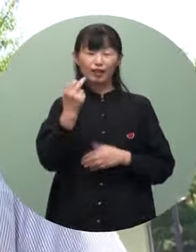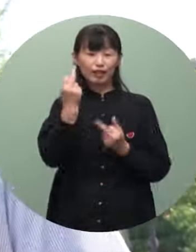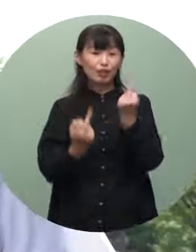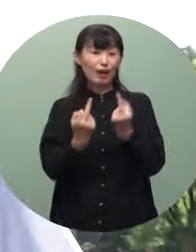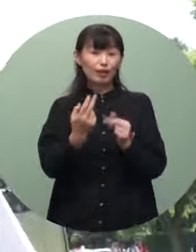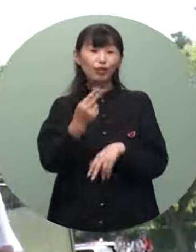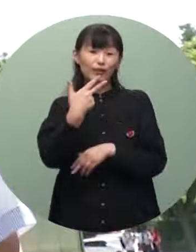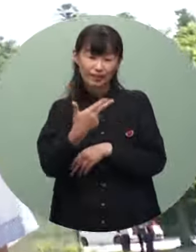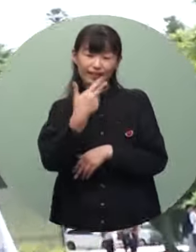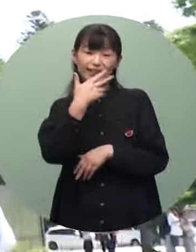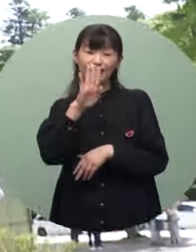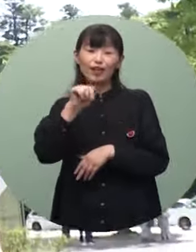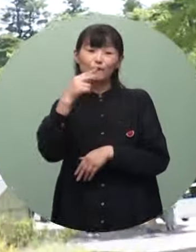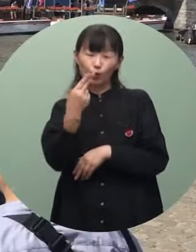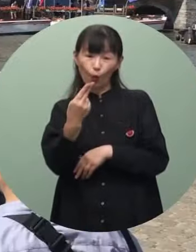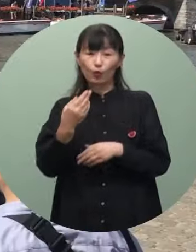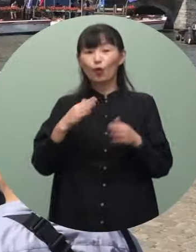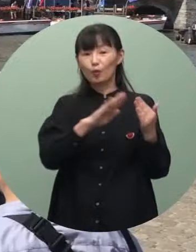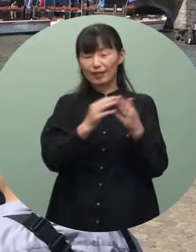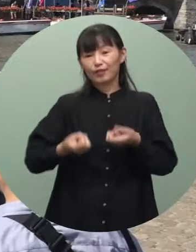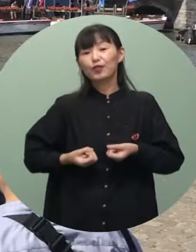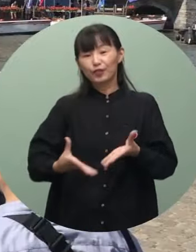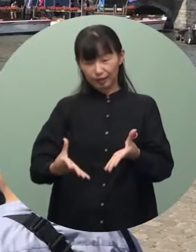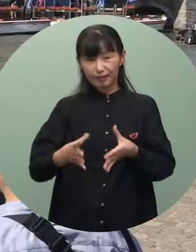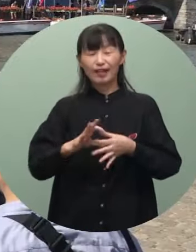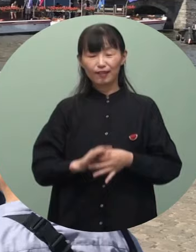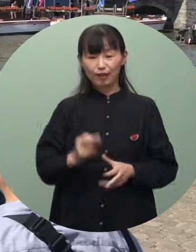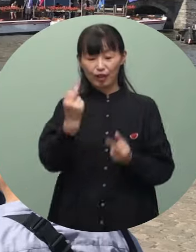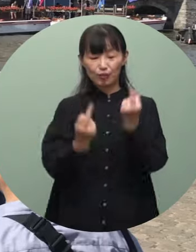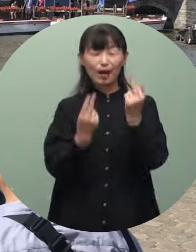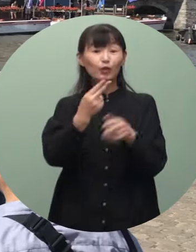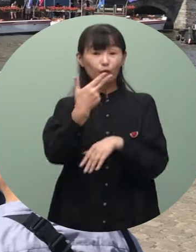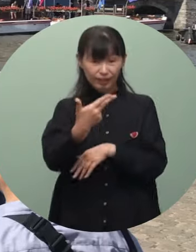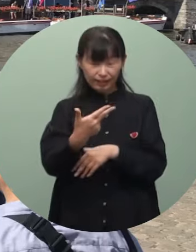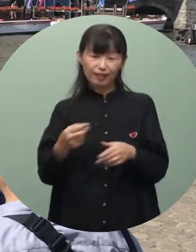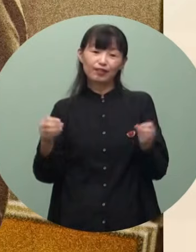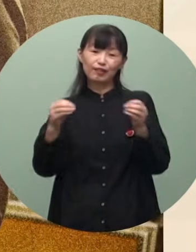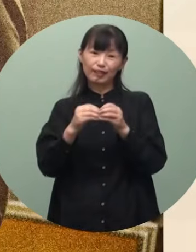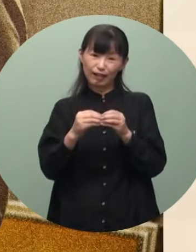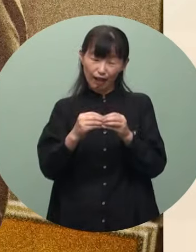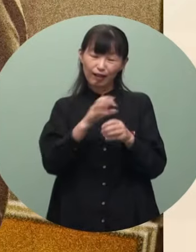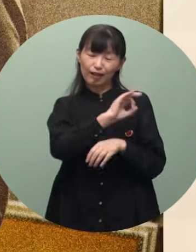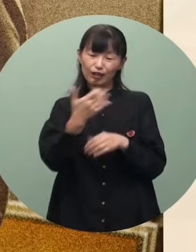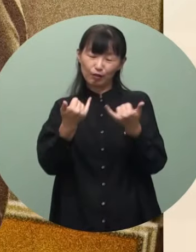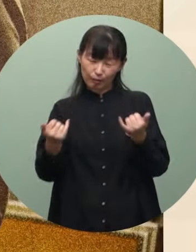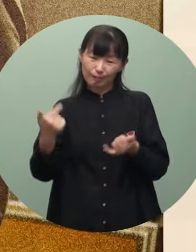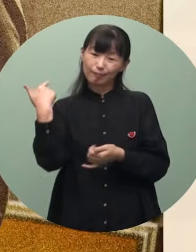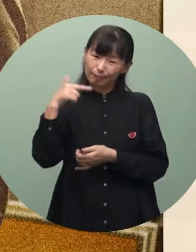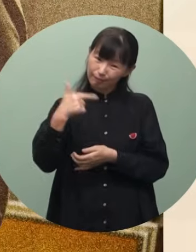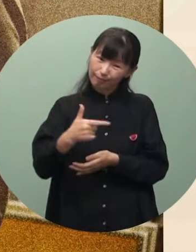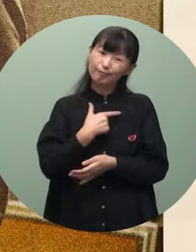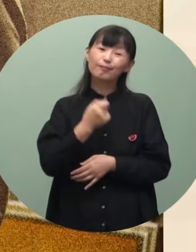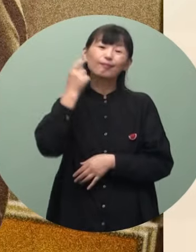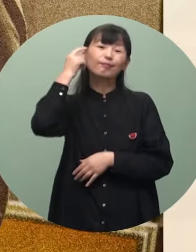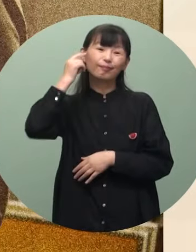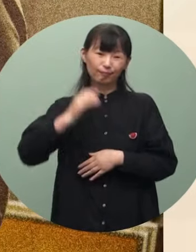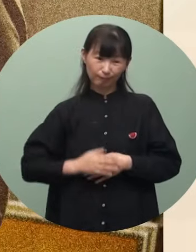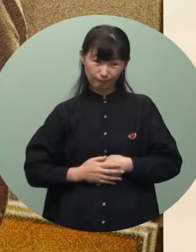であるゲントという町出身で、その姉妹都市についてもっと金沢の人たちに教えたいと思っております